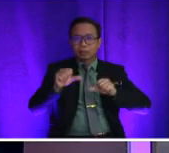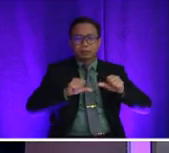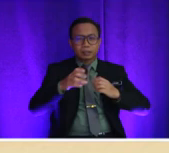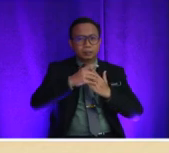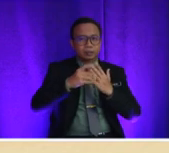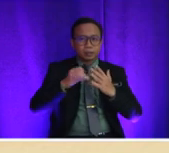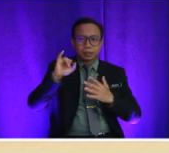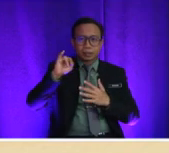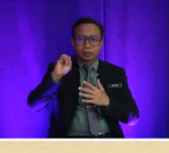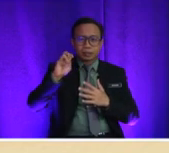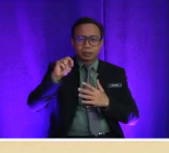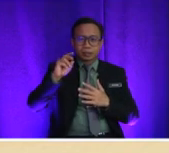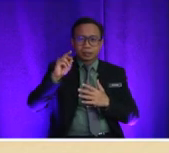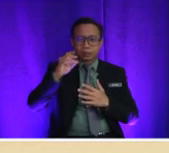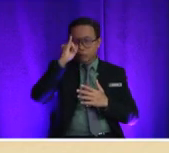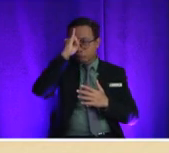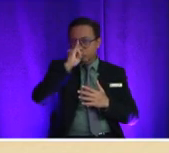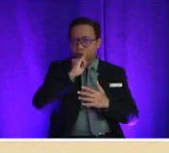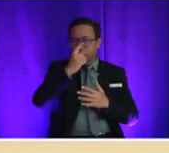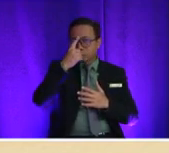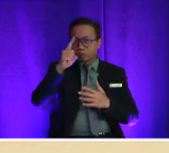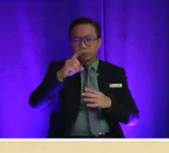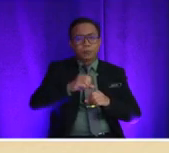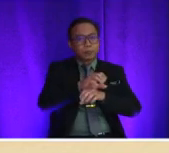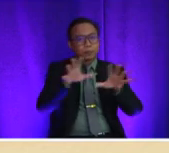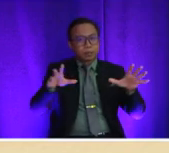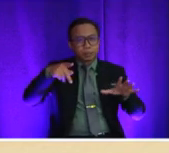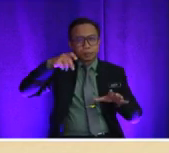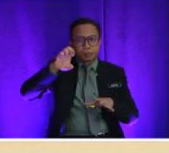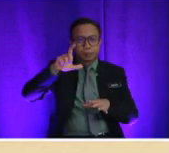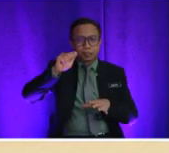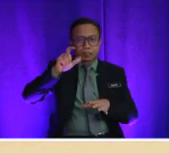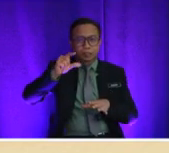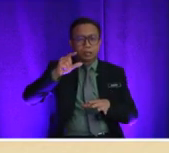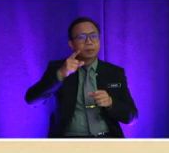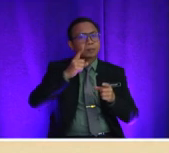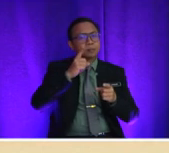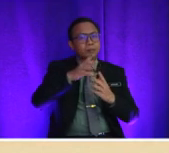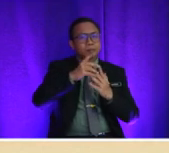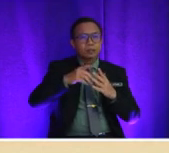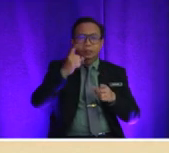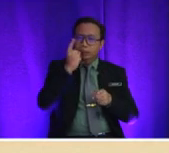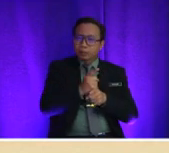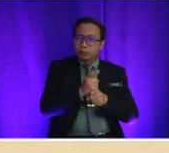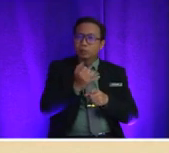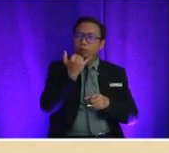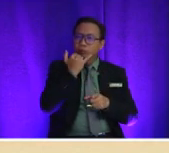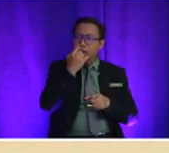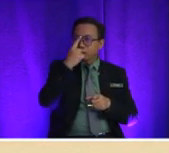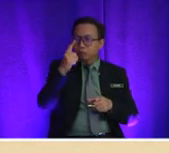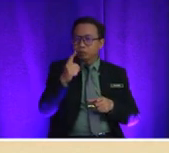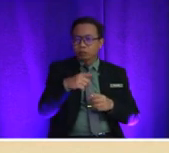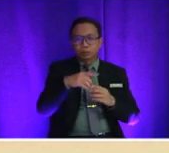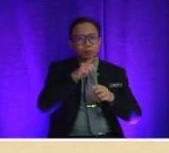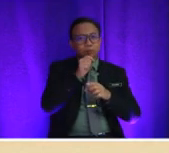untuk itu biarkan Oke tulis betul Bang ternyata yang betul dan salah pernyataan tidak berkaitan dalam